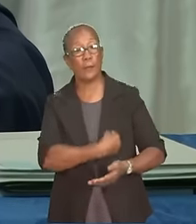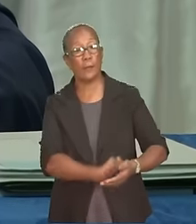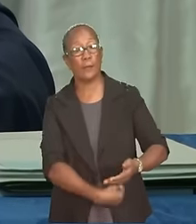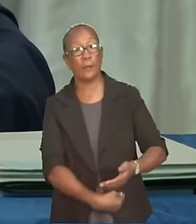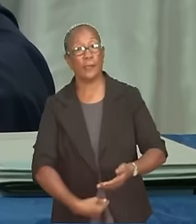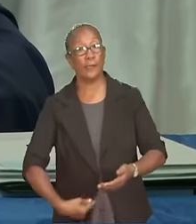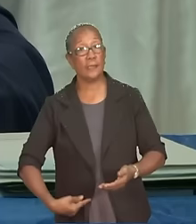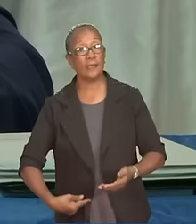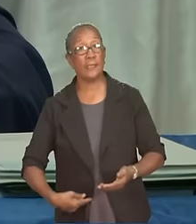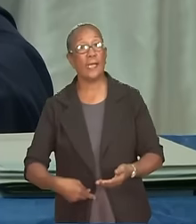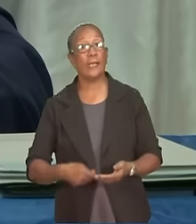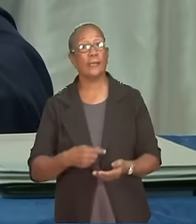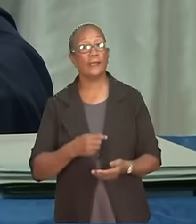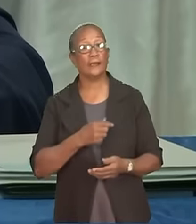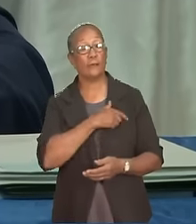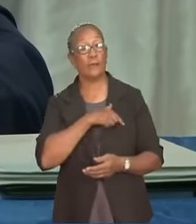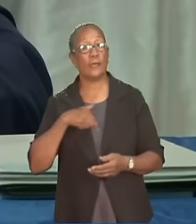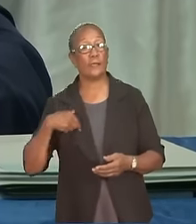naar het